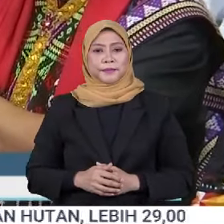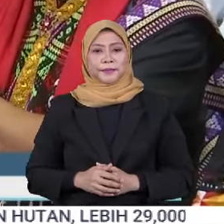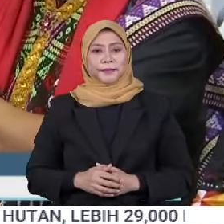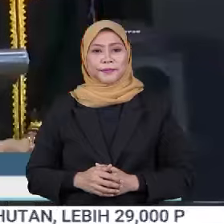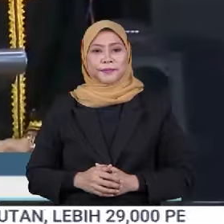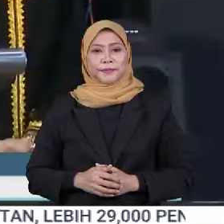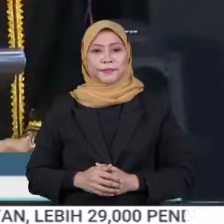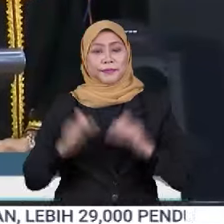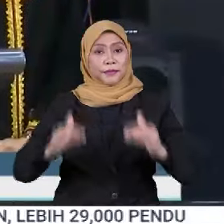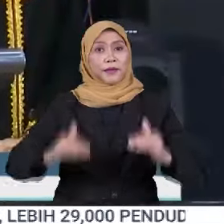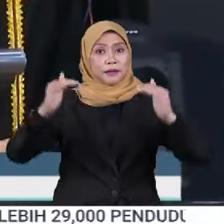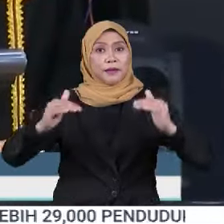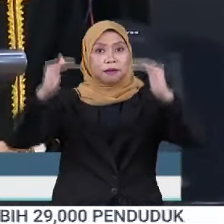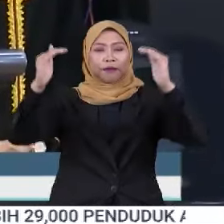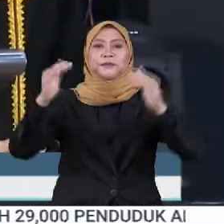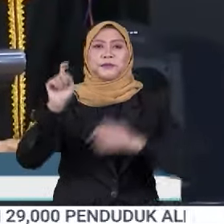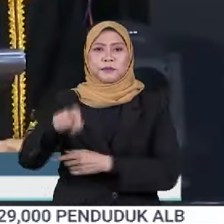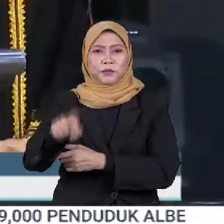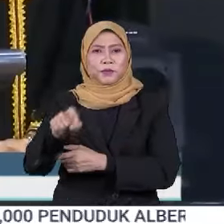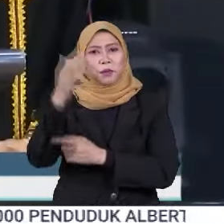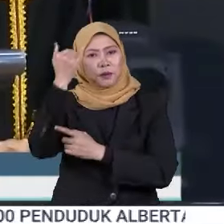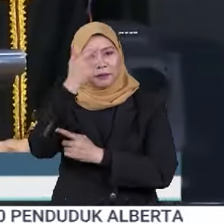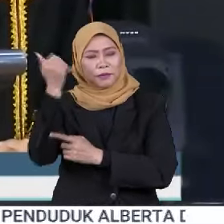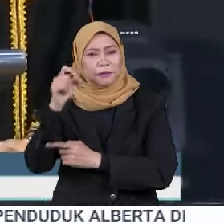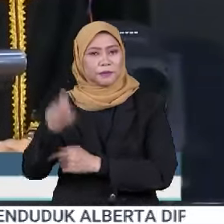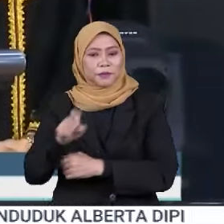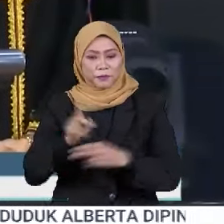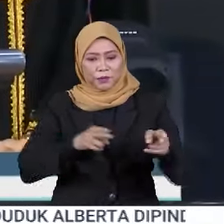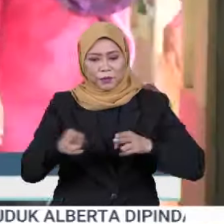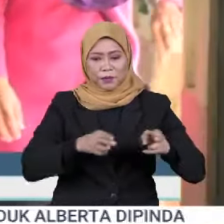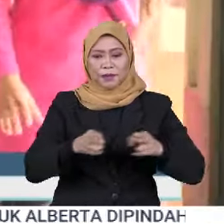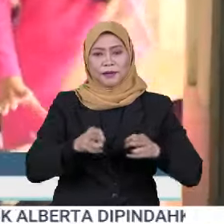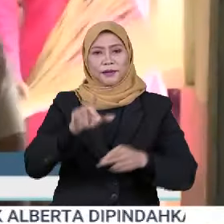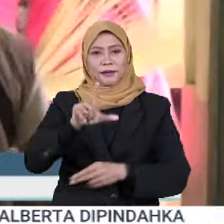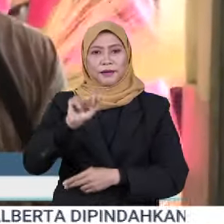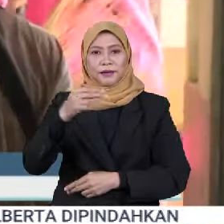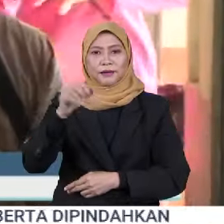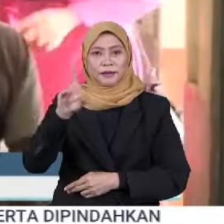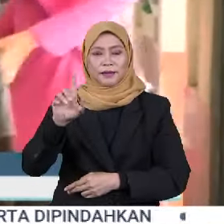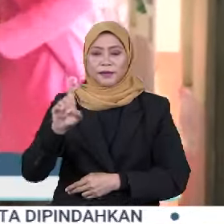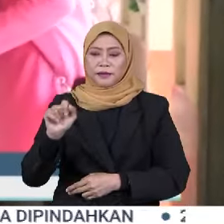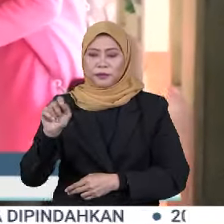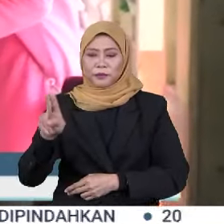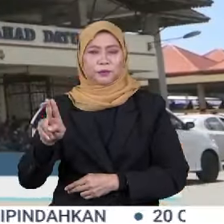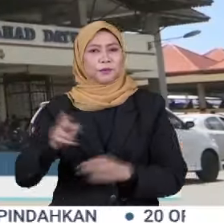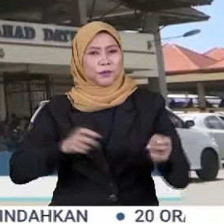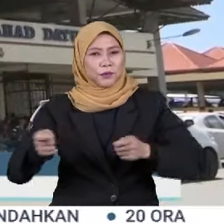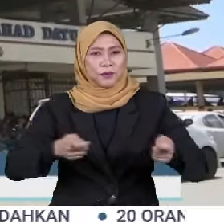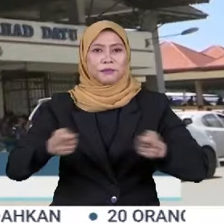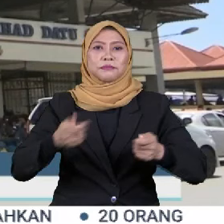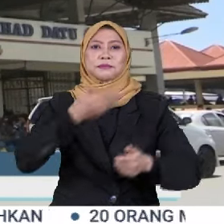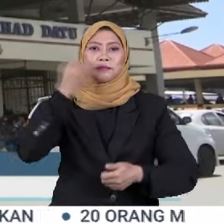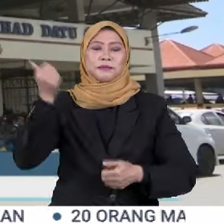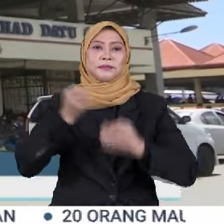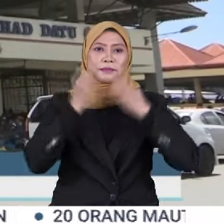naik taraf berkenaan amat diperlukan bagi memastikan pengurusan lahaddatu dapat dilaksanakan lebih cepat Selaras kemajuan